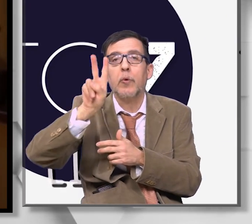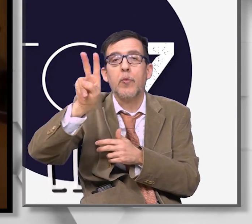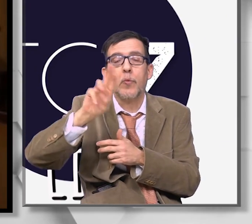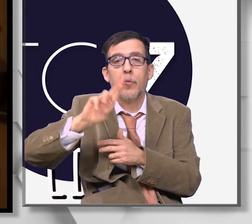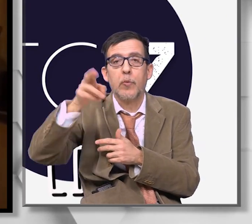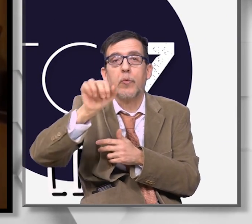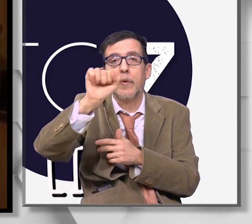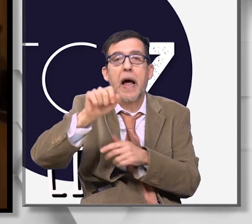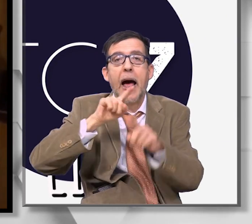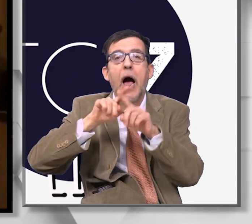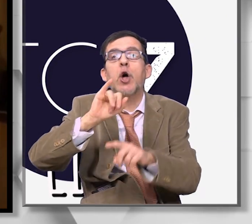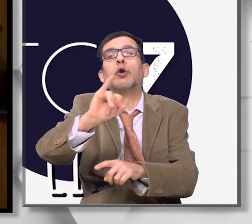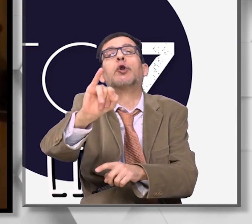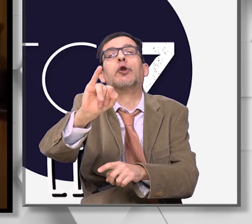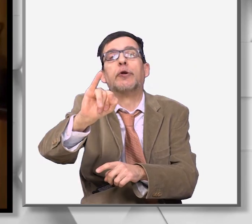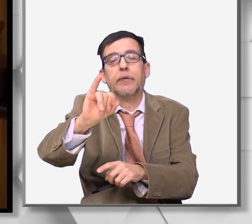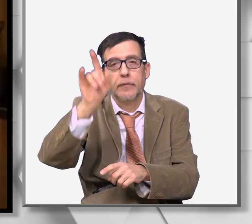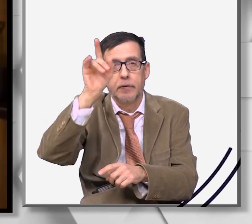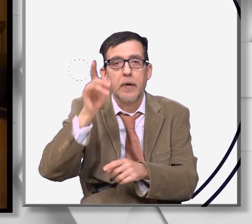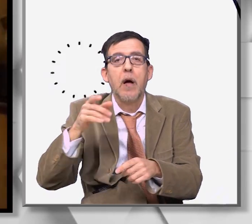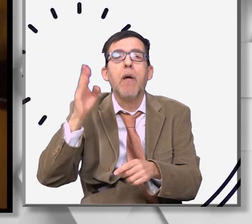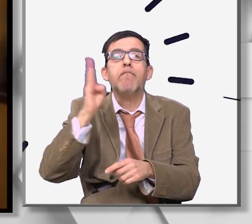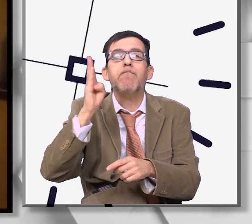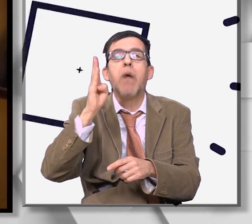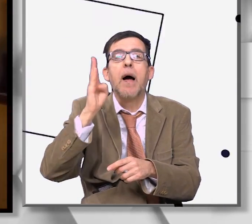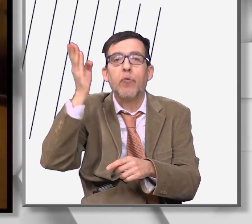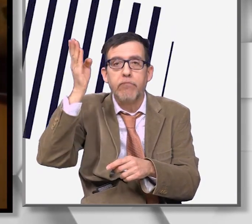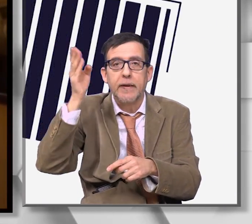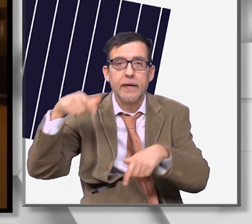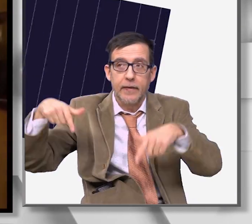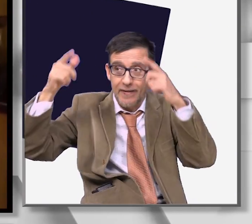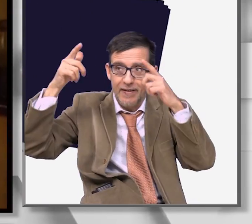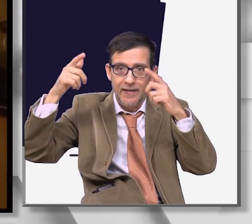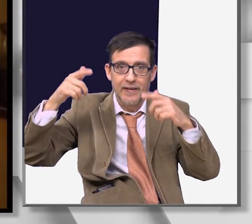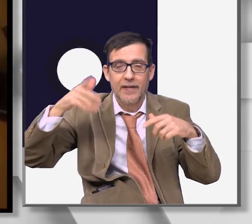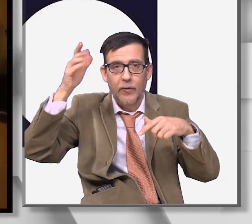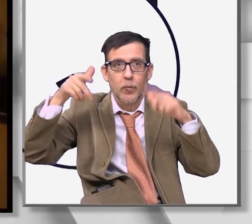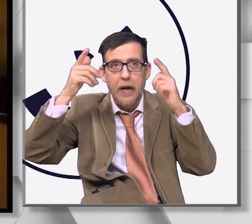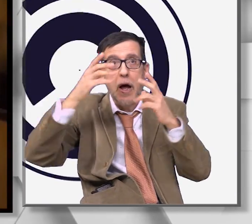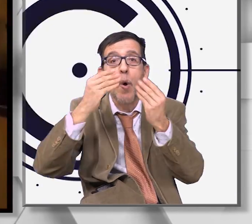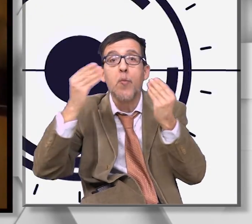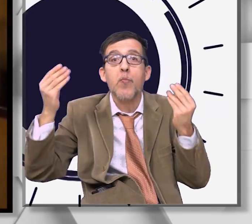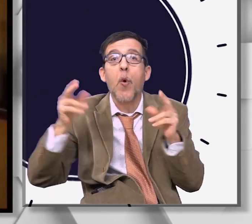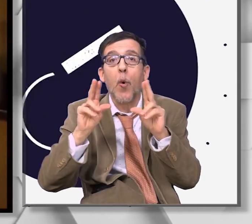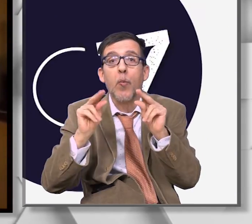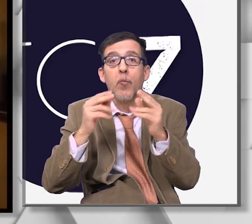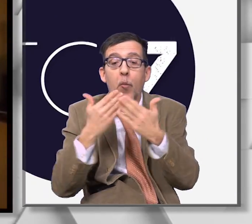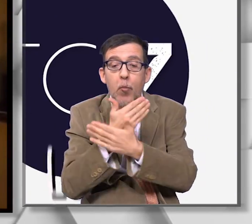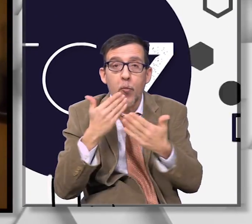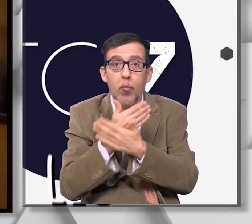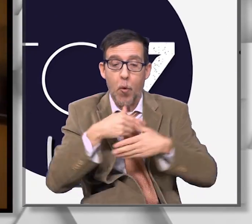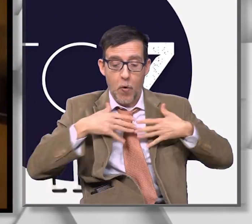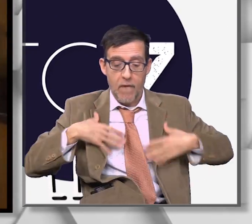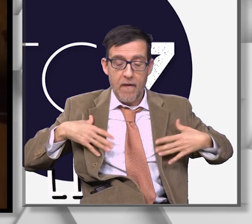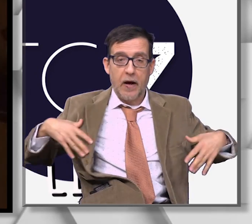splendida location dell'importante sito di barumini che farà da cornice per la presentazione della sua nuova collezione di pret a porter per l'autunno